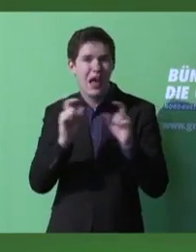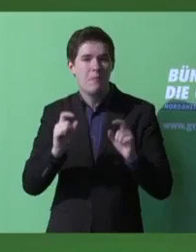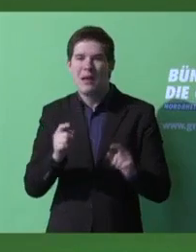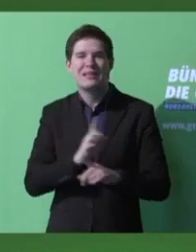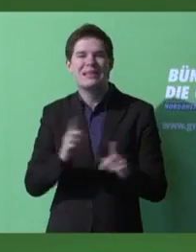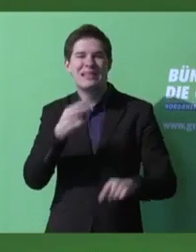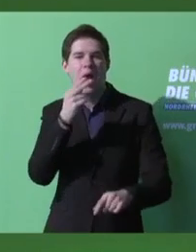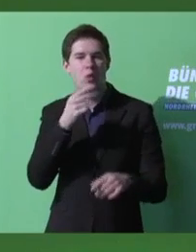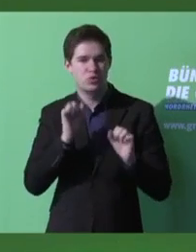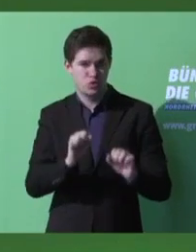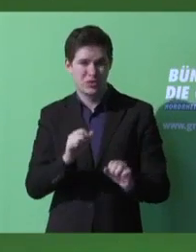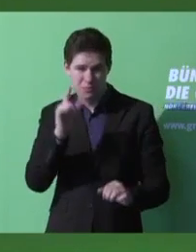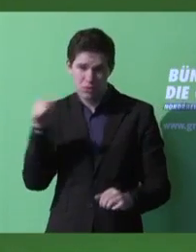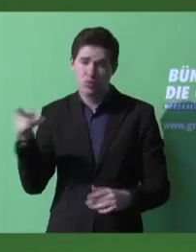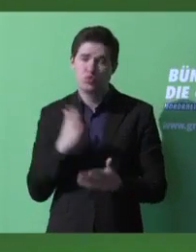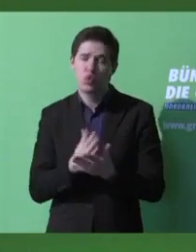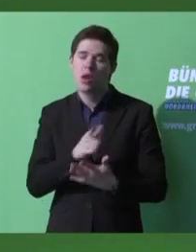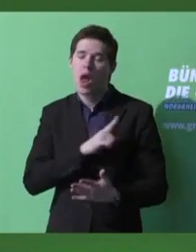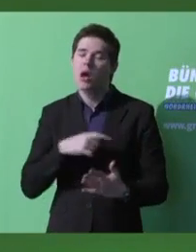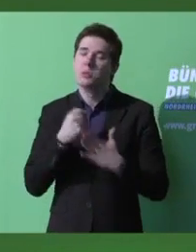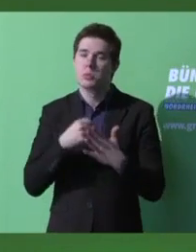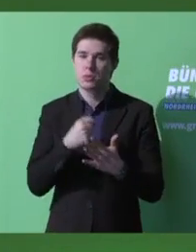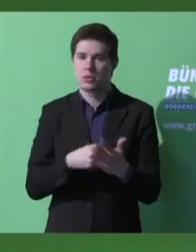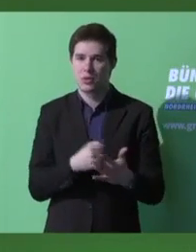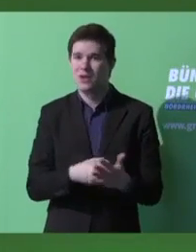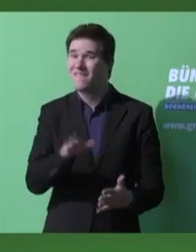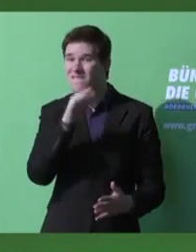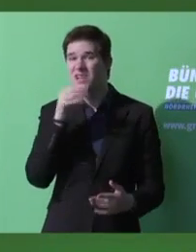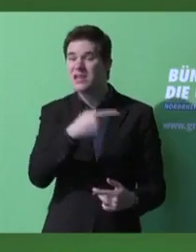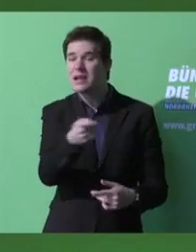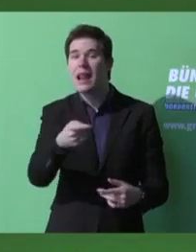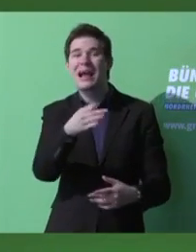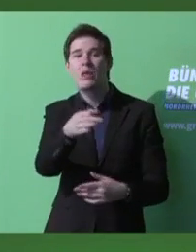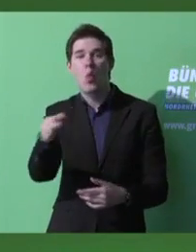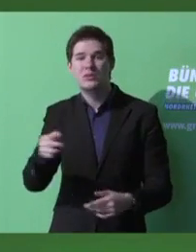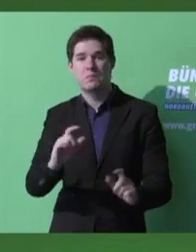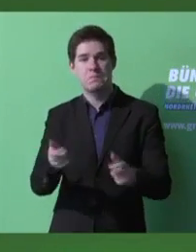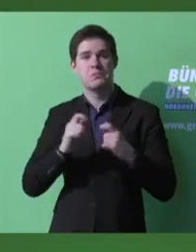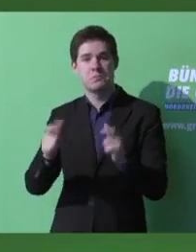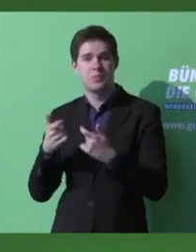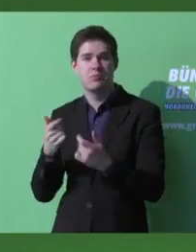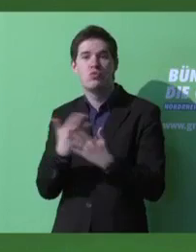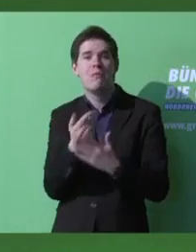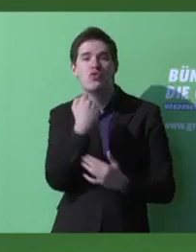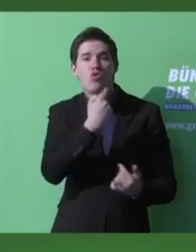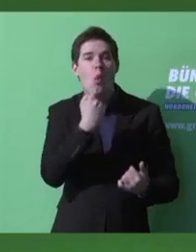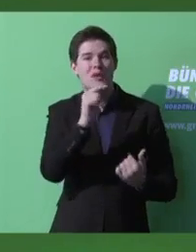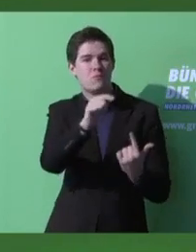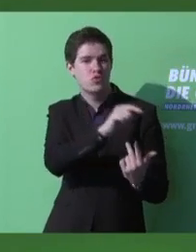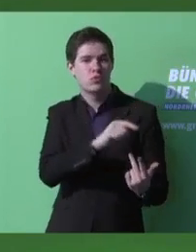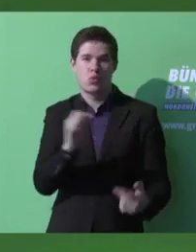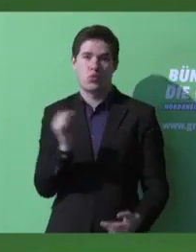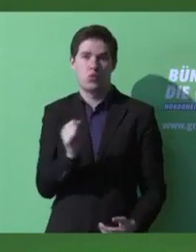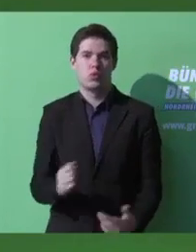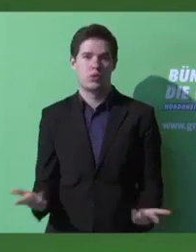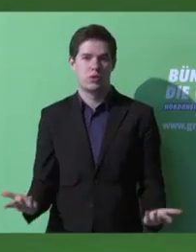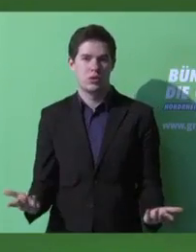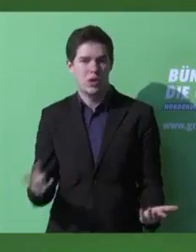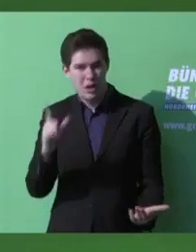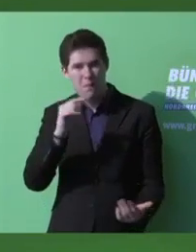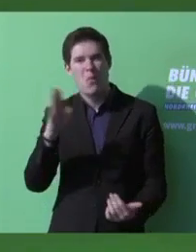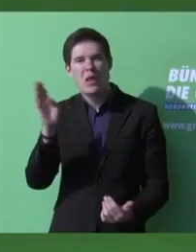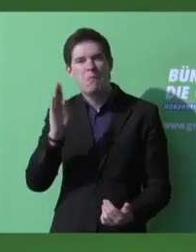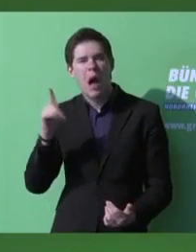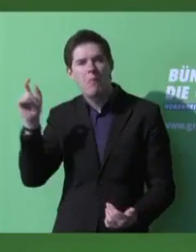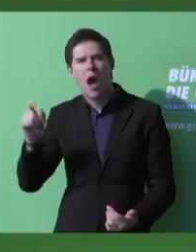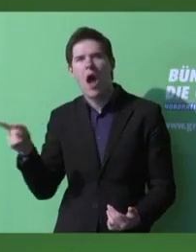durchgekämpft gegen manche Widerstände, auch von den Genossen in Dortmund zum Beispiel. Die Barbara hat ja auch in einer